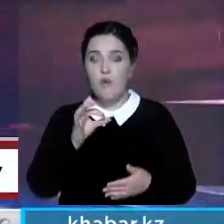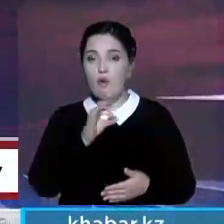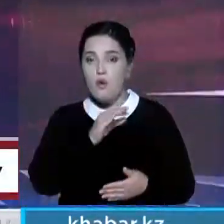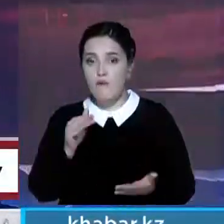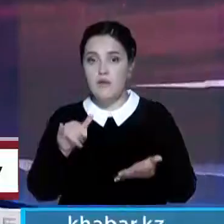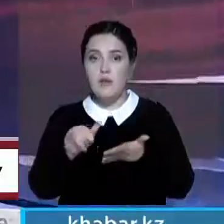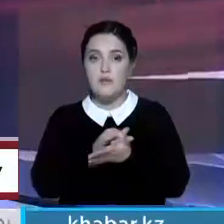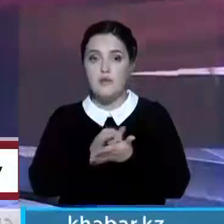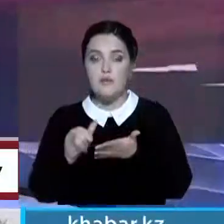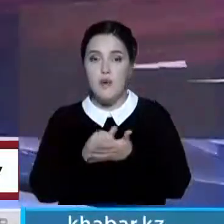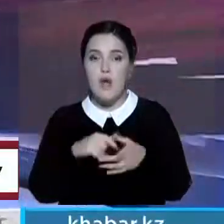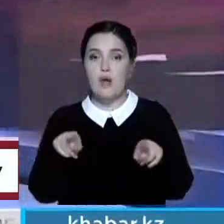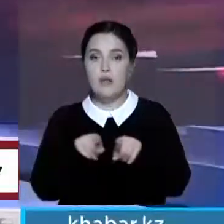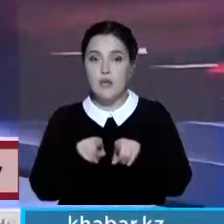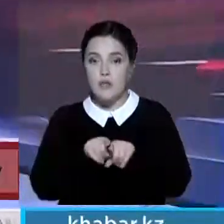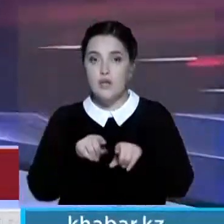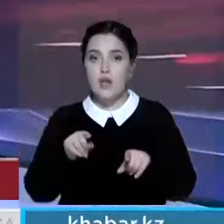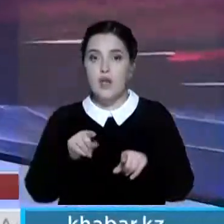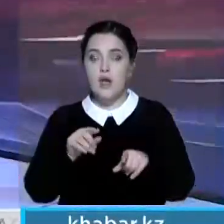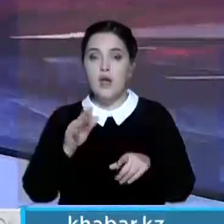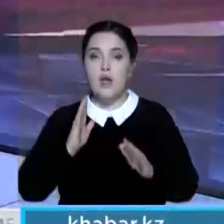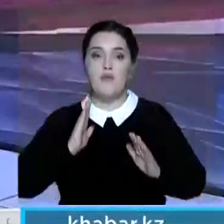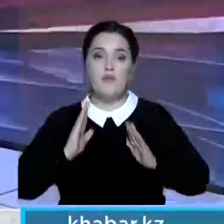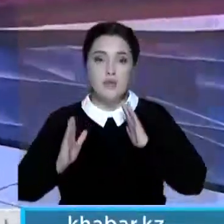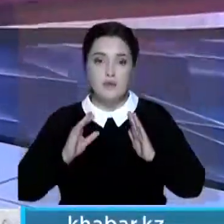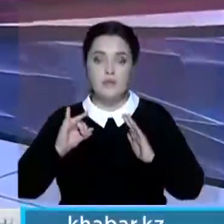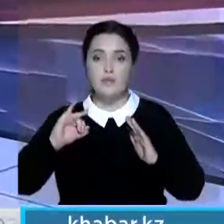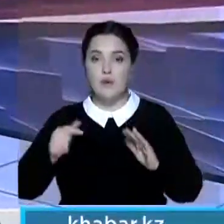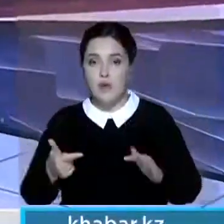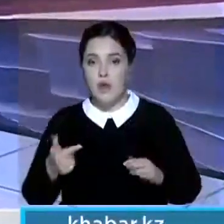доступны на официальном YouTube-канале, а также в социальных сетях Facebook и Instagram.